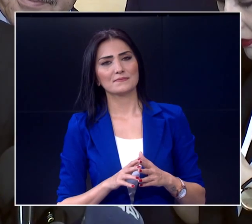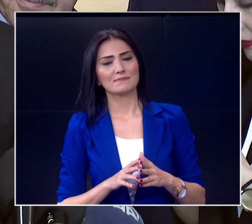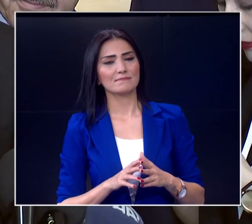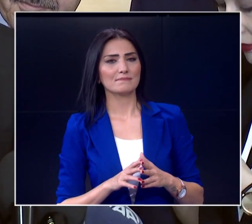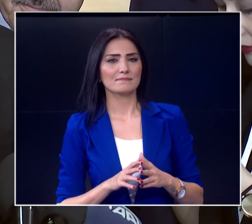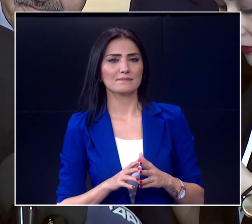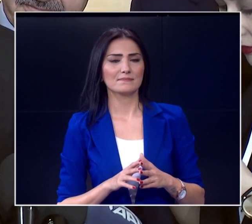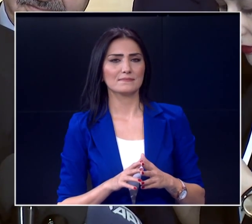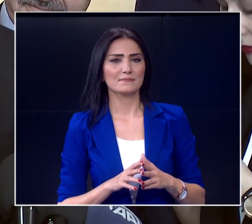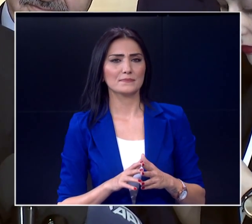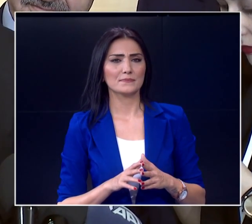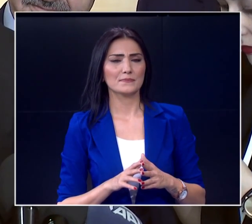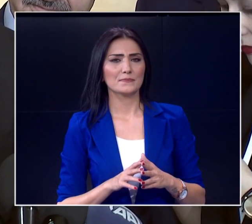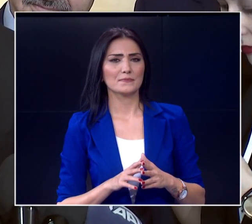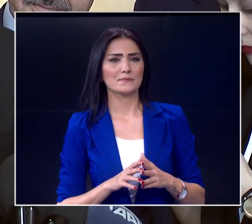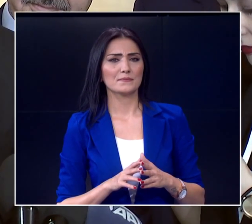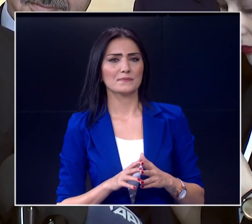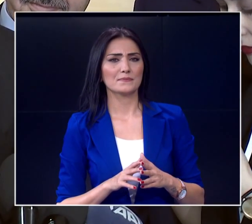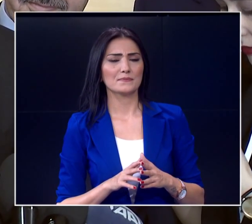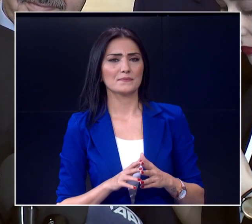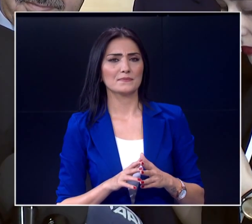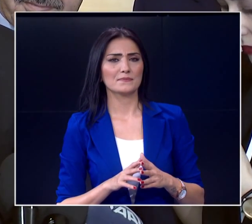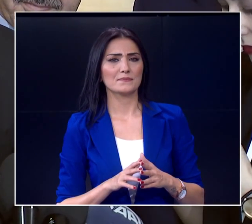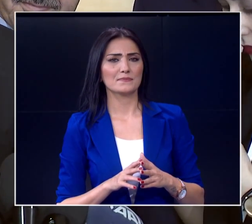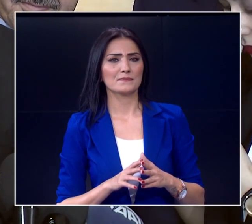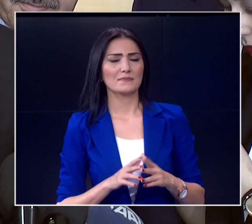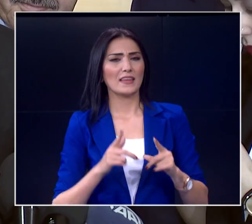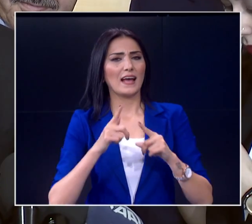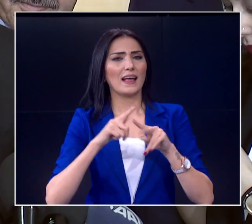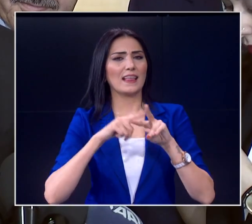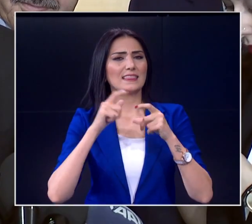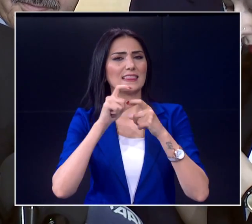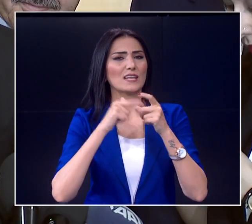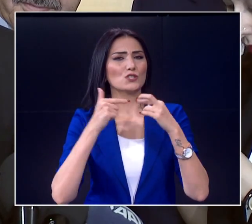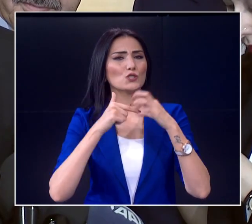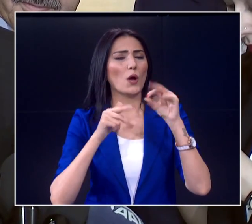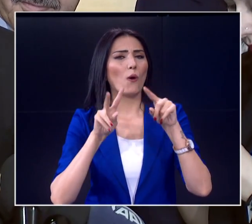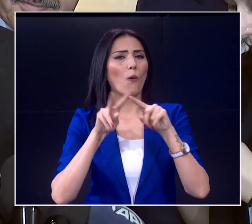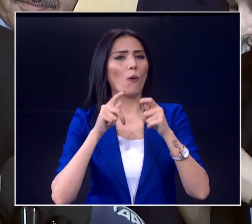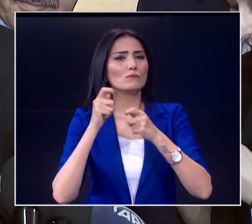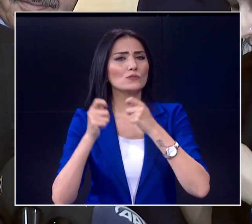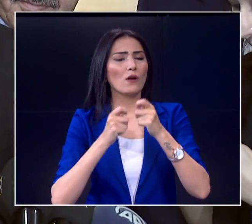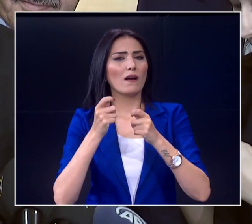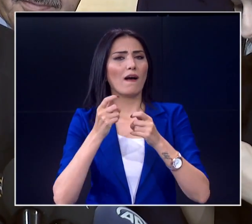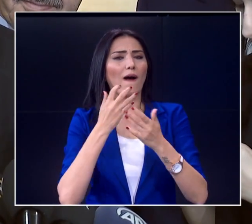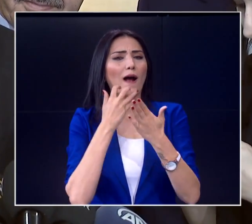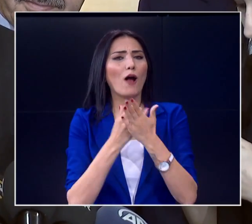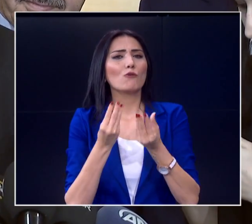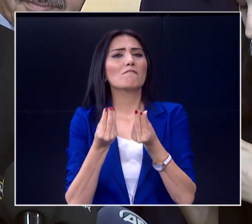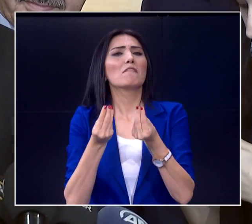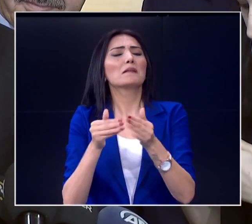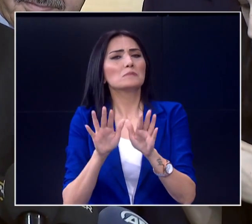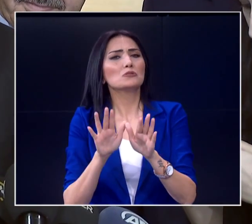yönettiniz. Doğru. Kitlerde çalışan taşeronla ilgili bir belirsizlik var. Bunların olmayacağı yönünde, kadroya alınmayacağı